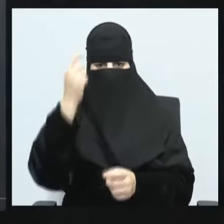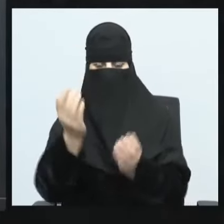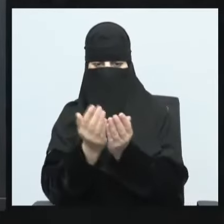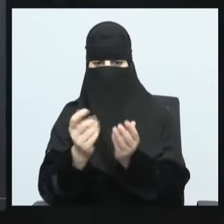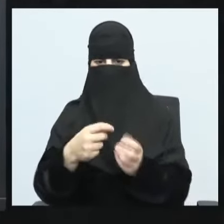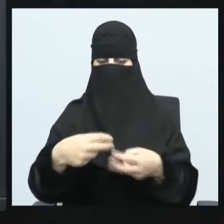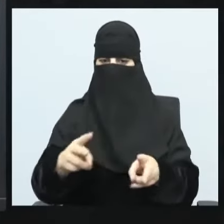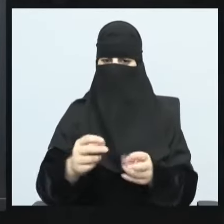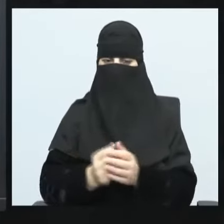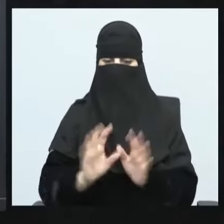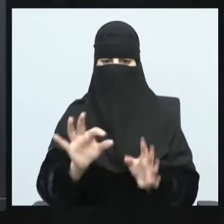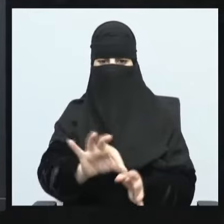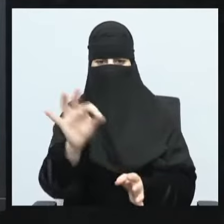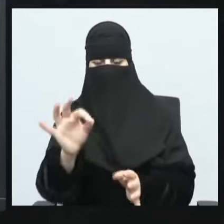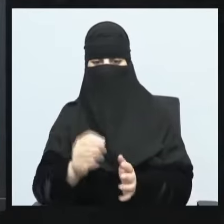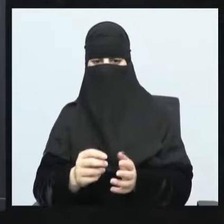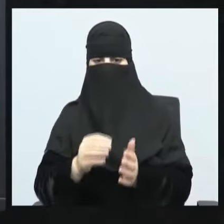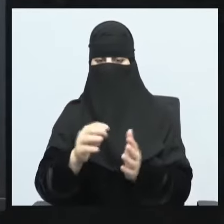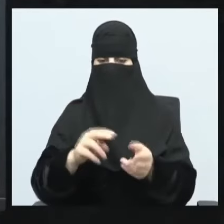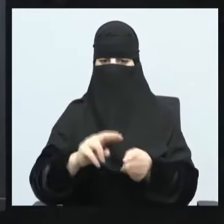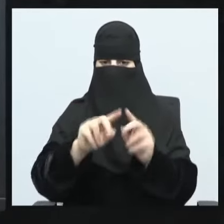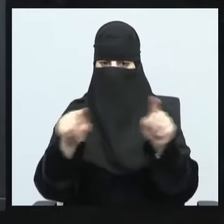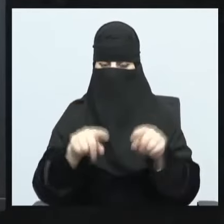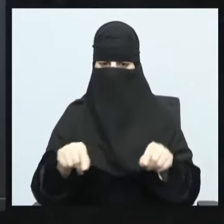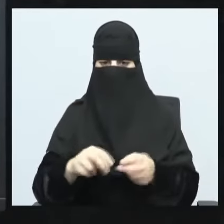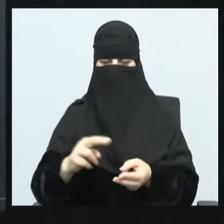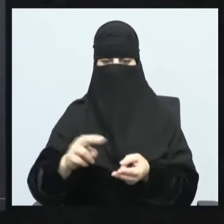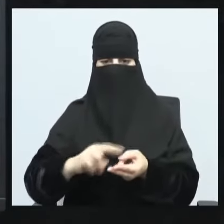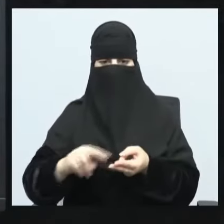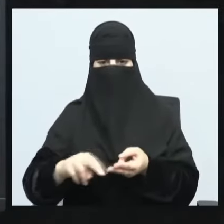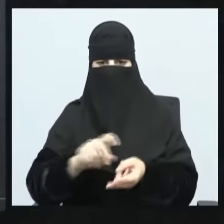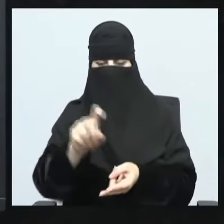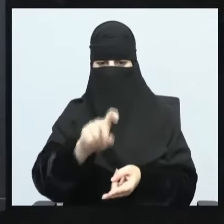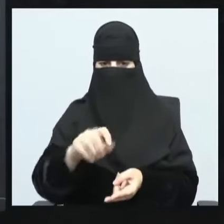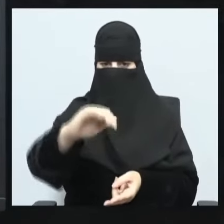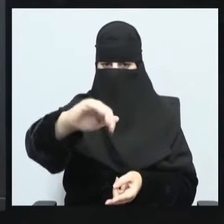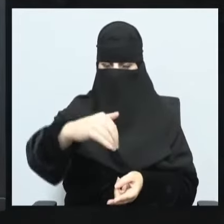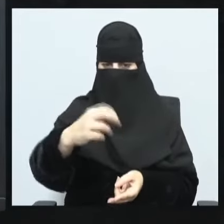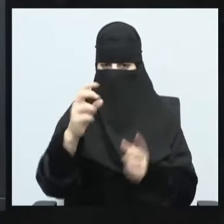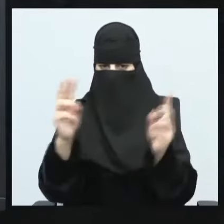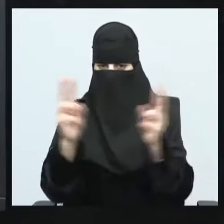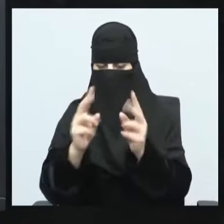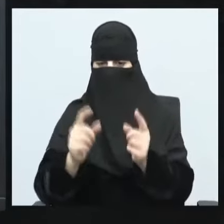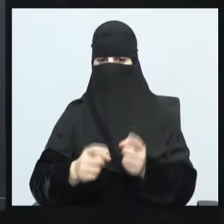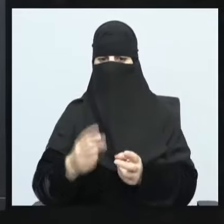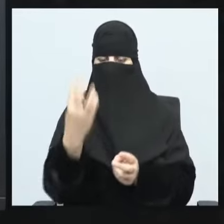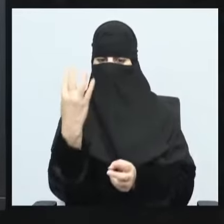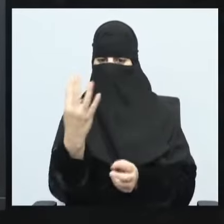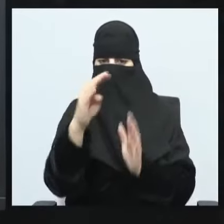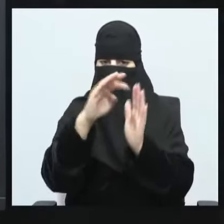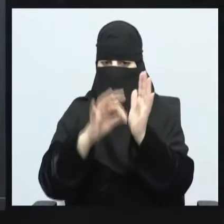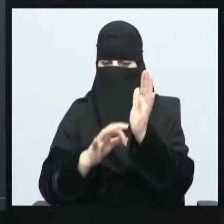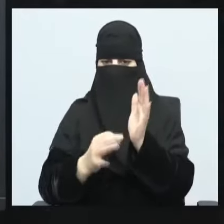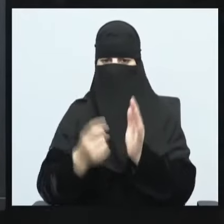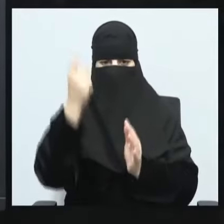بناخذها كيف تستعمل خطه انشاء قائمه في حل المساله وجهك انت لابد تفهم الاربعه الخطوات تكون